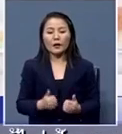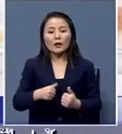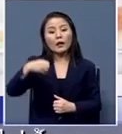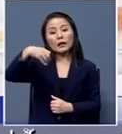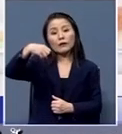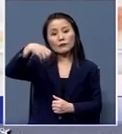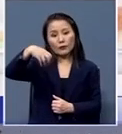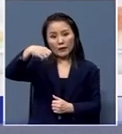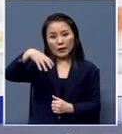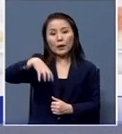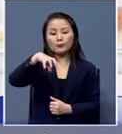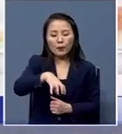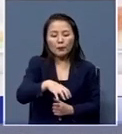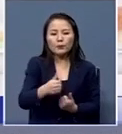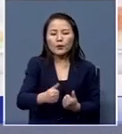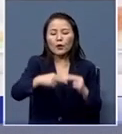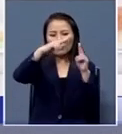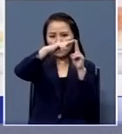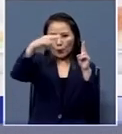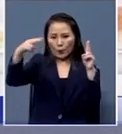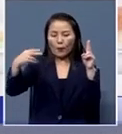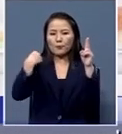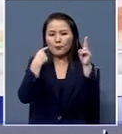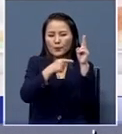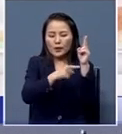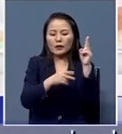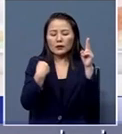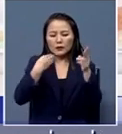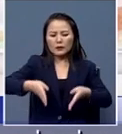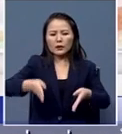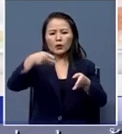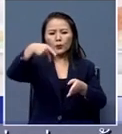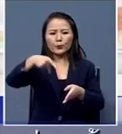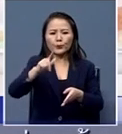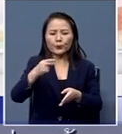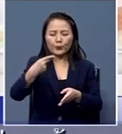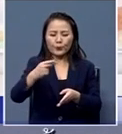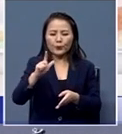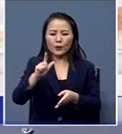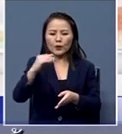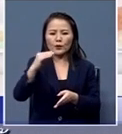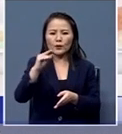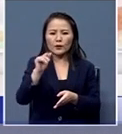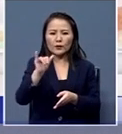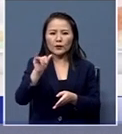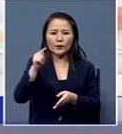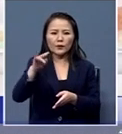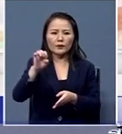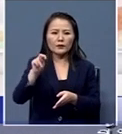การไฟฟ้านครหลวงนะคะได้ดำเนินการรื้อเสาไฟฟ้าต้นสุดท้ายเนรมิตถนนพหลโยธินให้เป็นถนนสวยไร้เสาสายอีกเส้นหนึ่ง